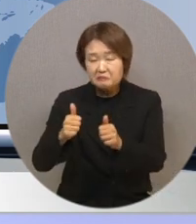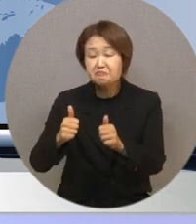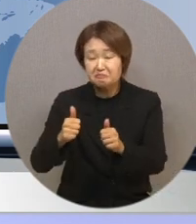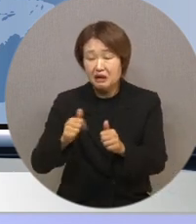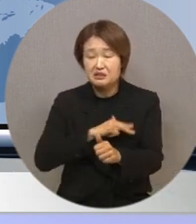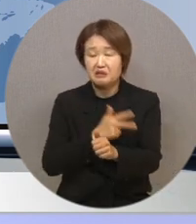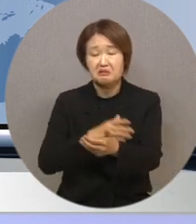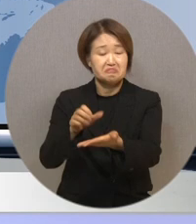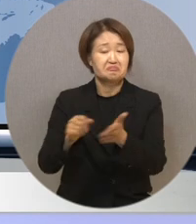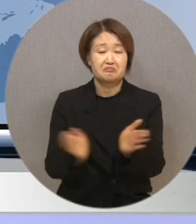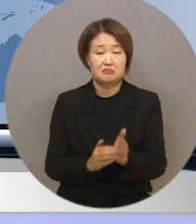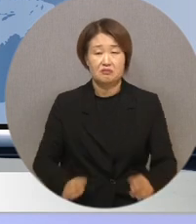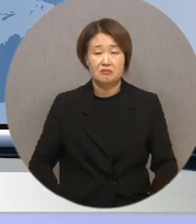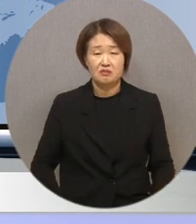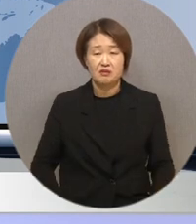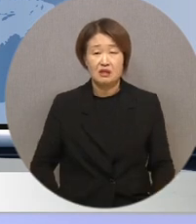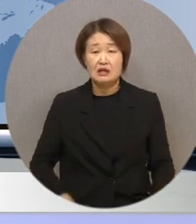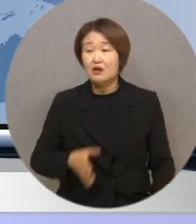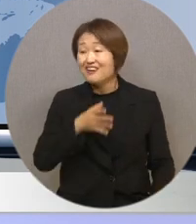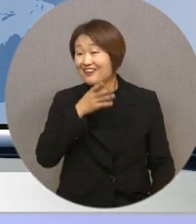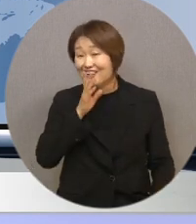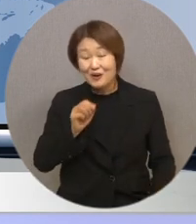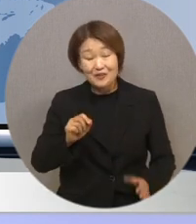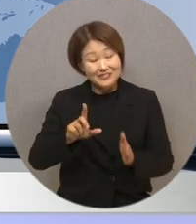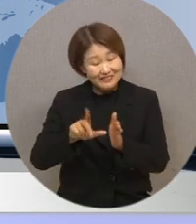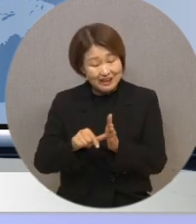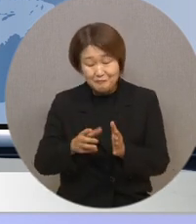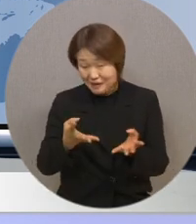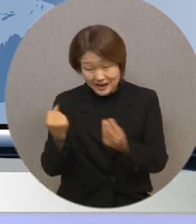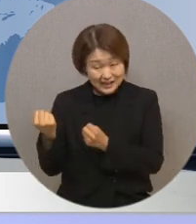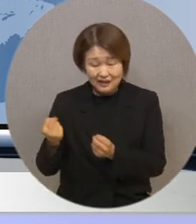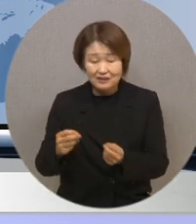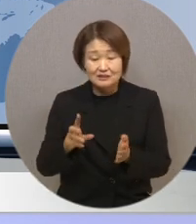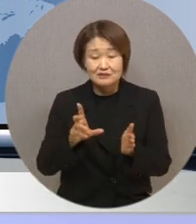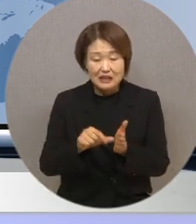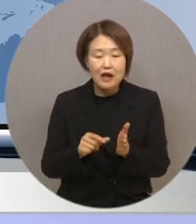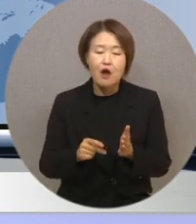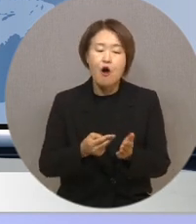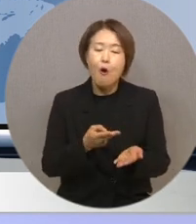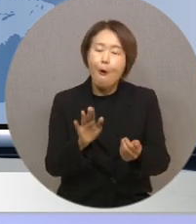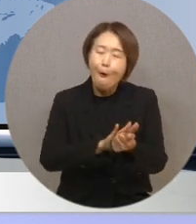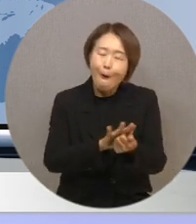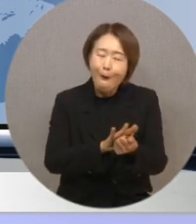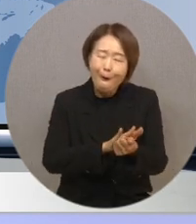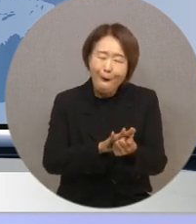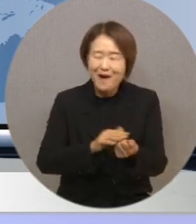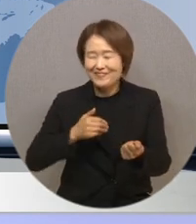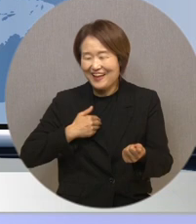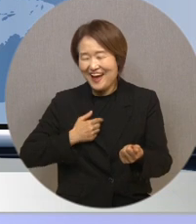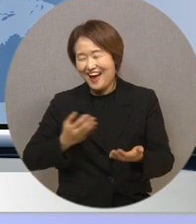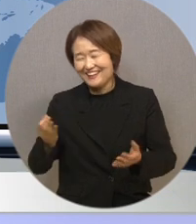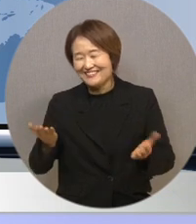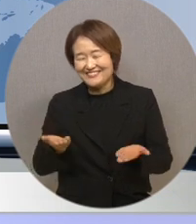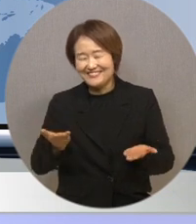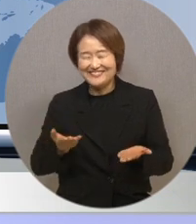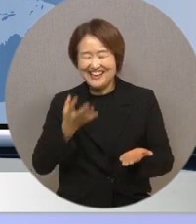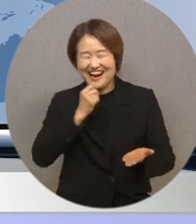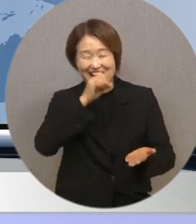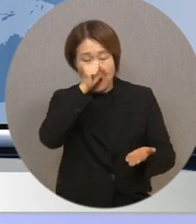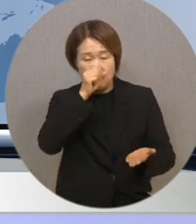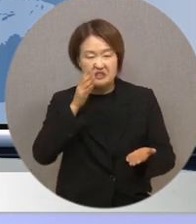고령 시대에 총망되는 직업이라고 하나 그저 돈을 벌기 위한 수단으로만 여겨지는 것은 아닌가